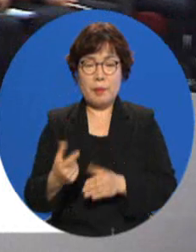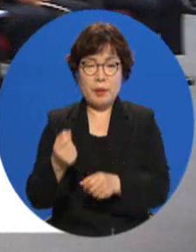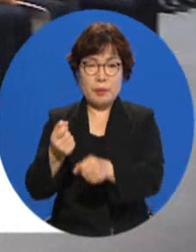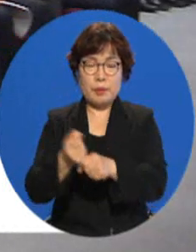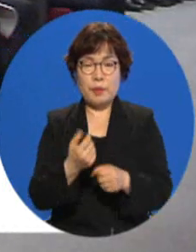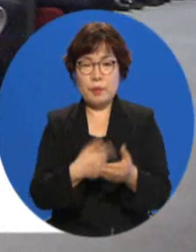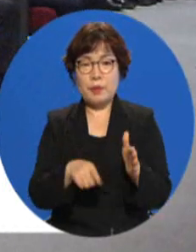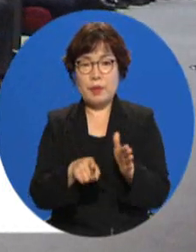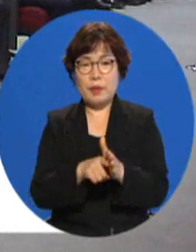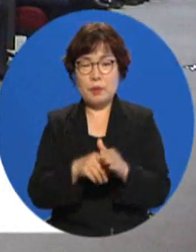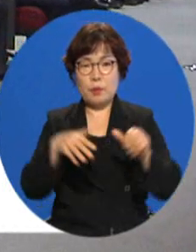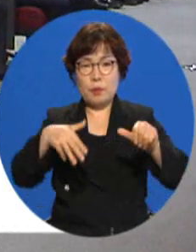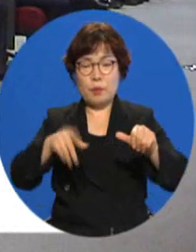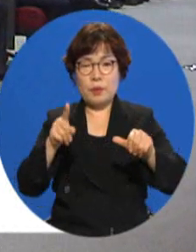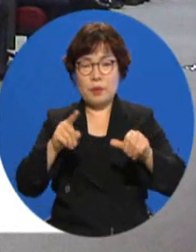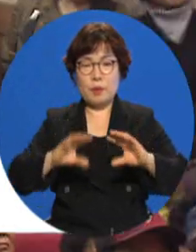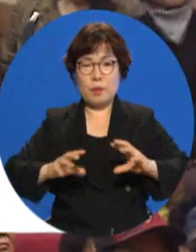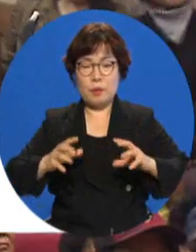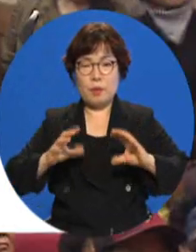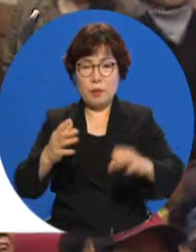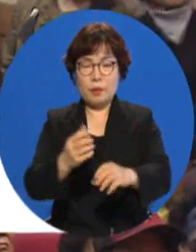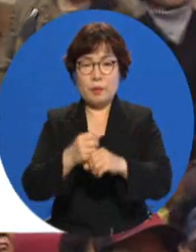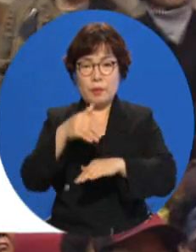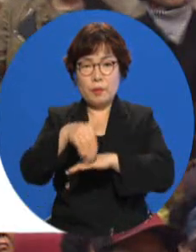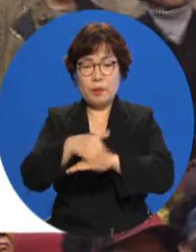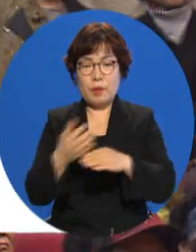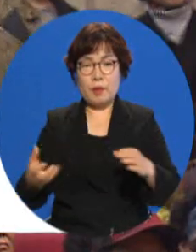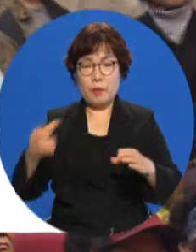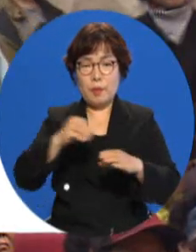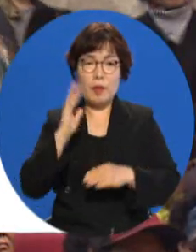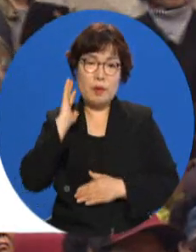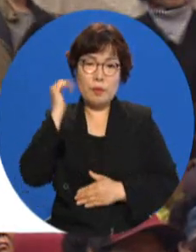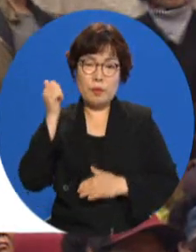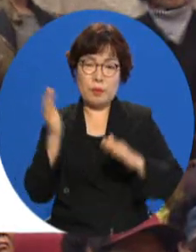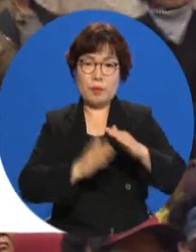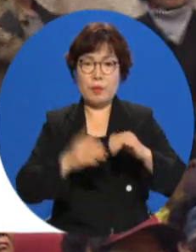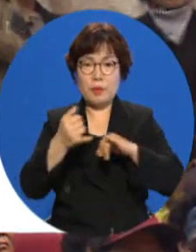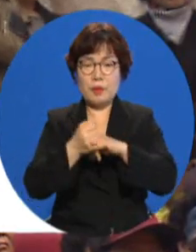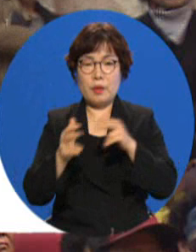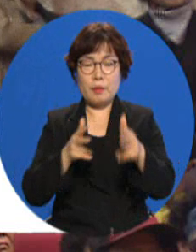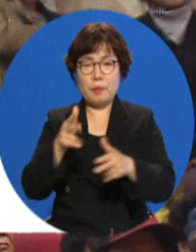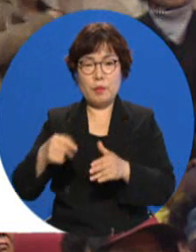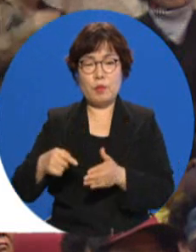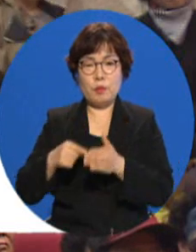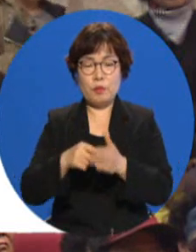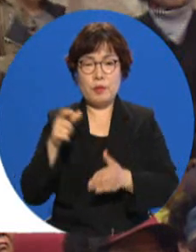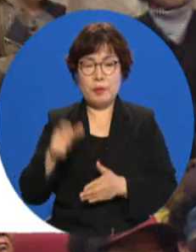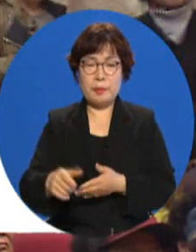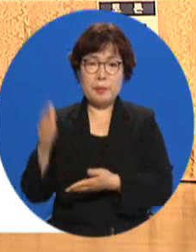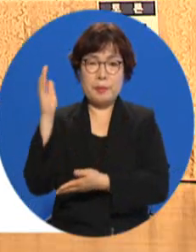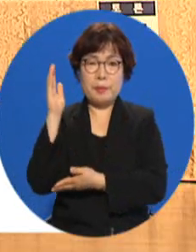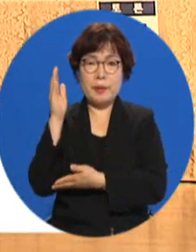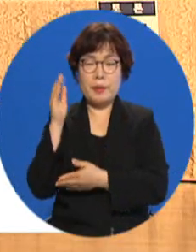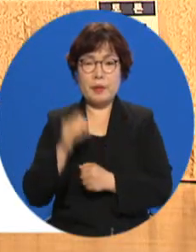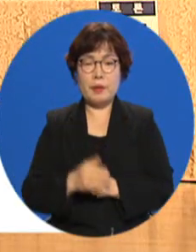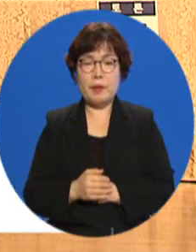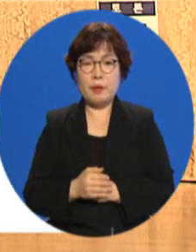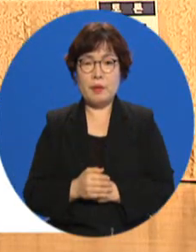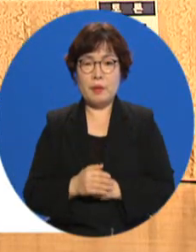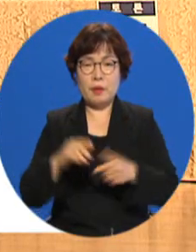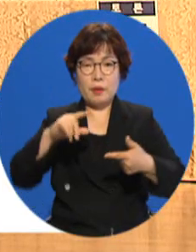있도록 제5차 국토종합계획에 반영해 대통령 공약사업으로 추진해야 한다고 강조했습니다.